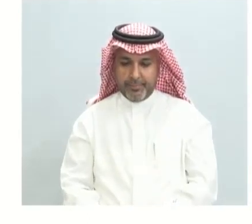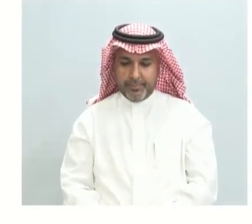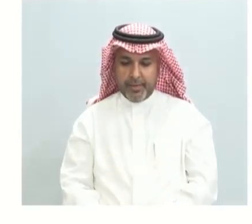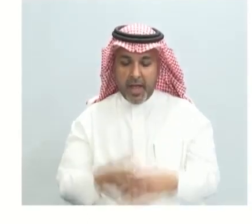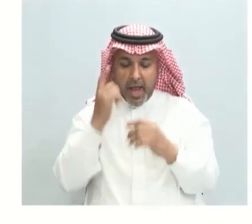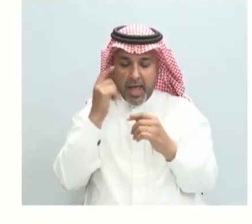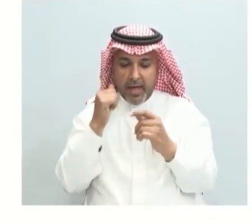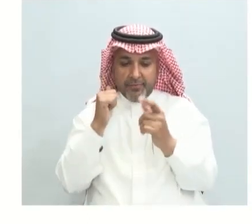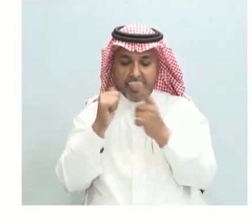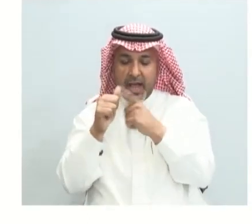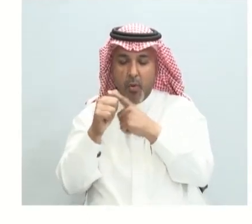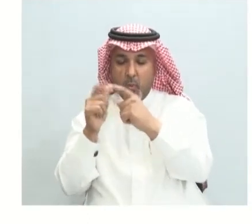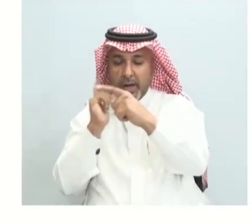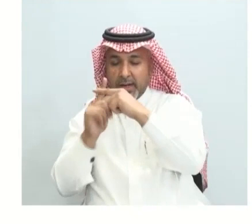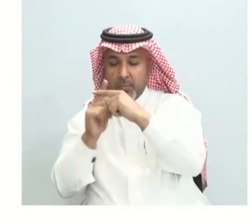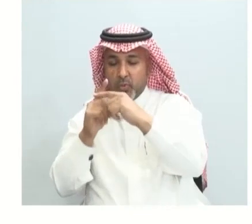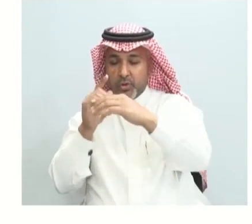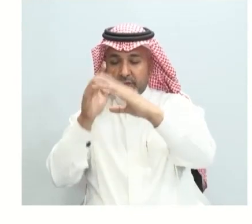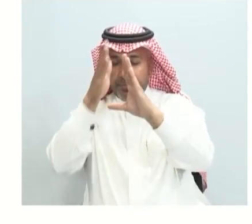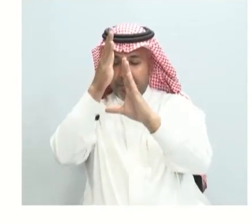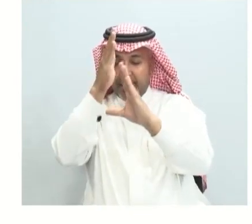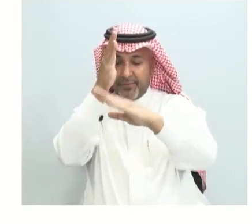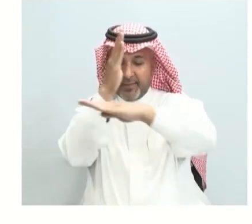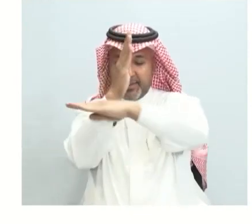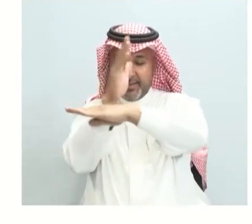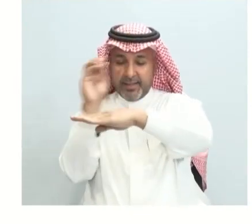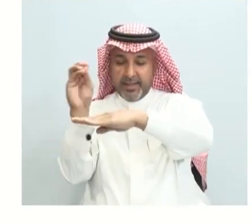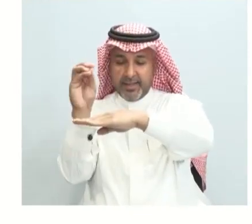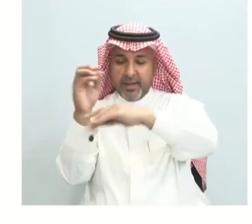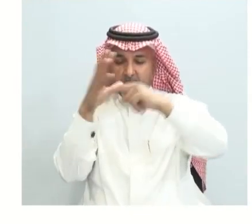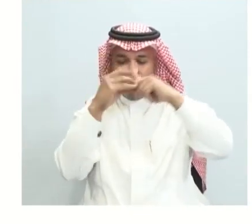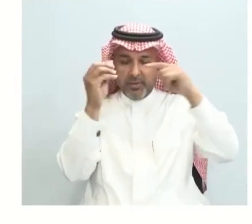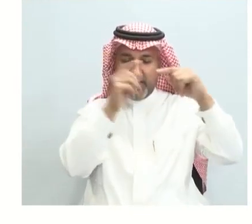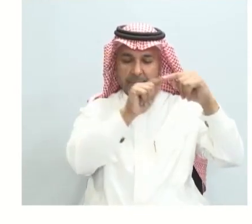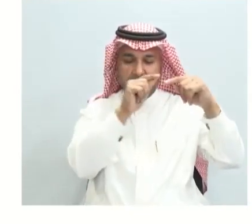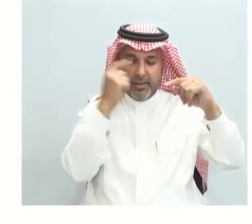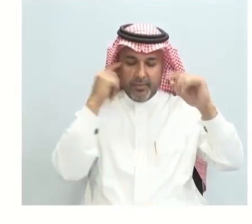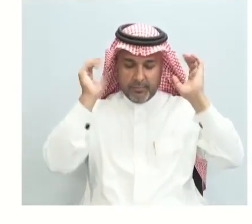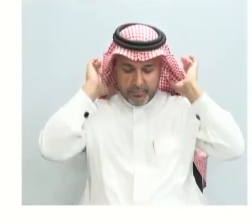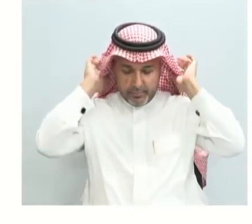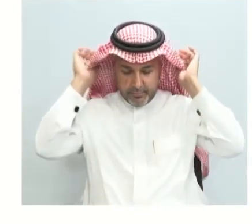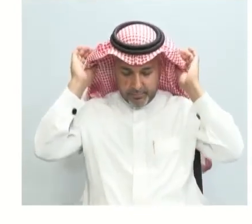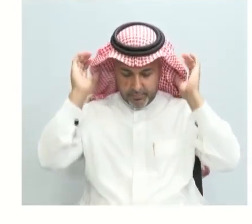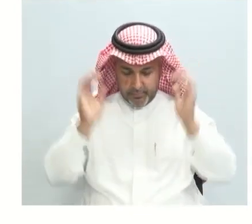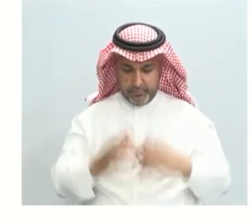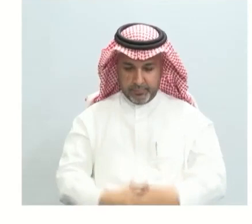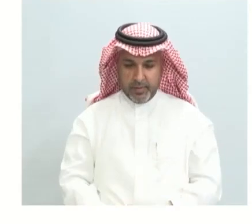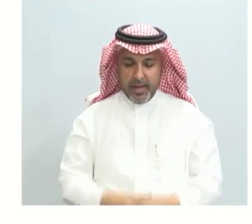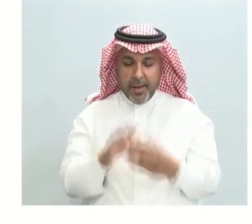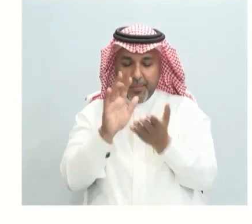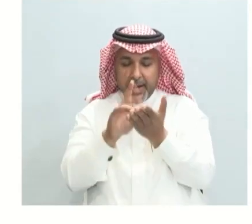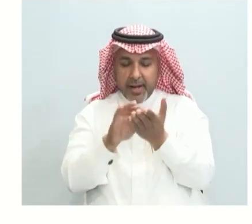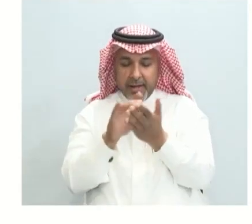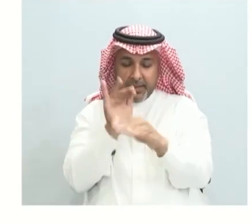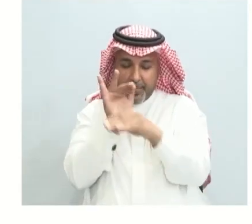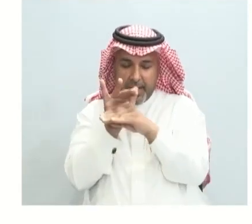سالب فبالتالي الزاويه اللي بتطلعلك بالاله الحاسبه هي الزاويه الصحيحه فلو كانت الزاويه موجوده هنا فهي الزاويه